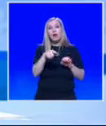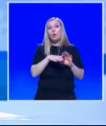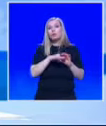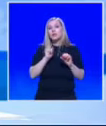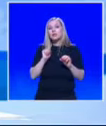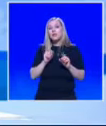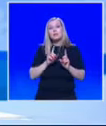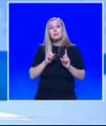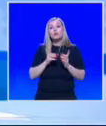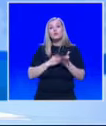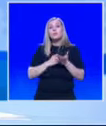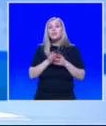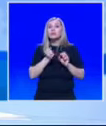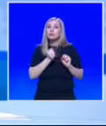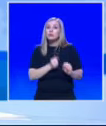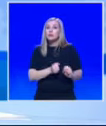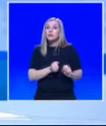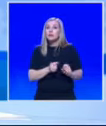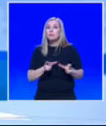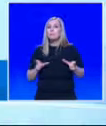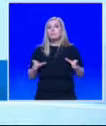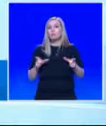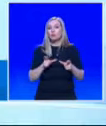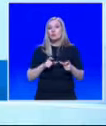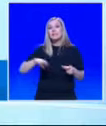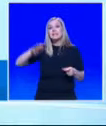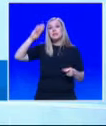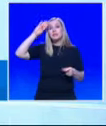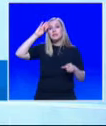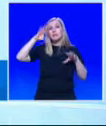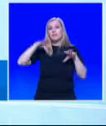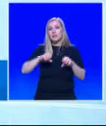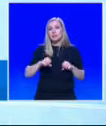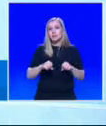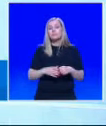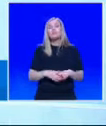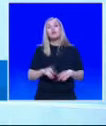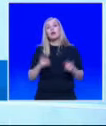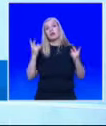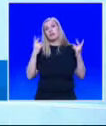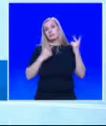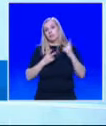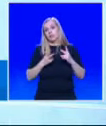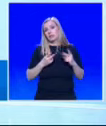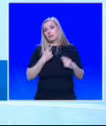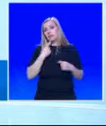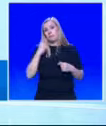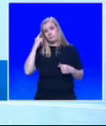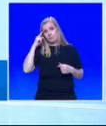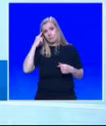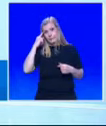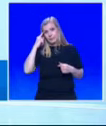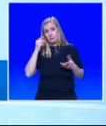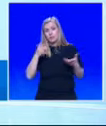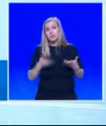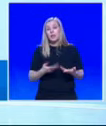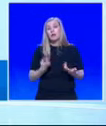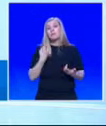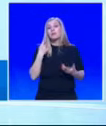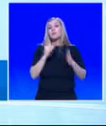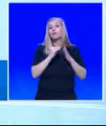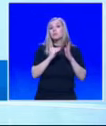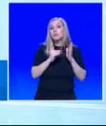през Конституцията да блокирате изпълнителната власт? Разбира се, че си го зададохме и първо смисълът на това